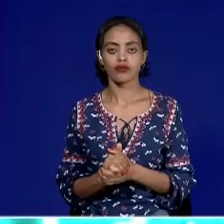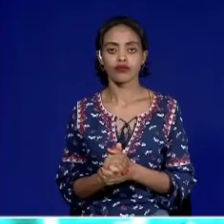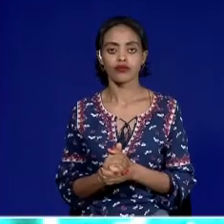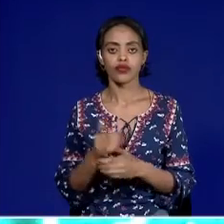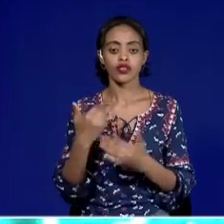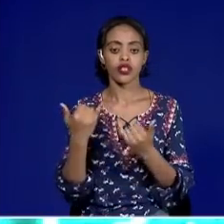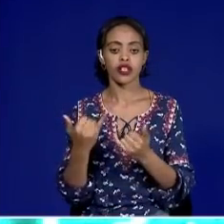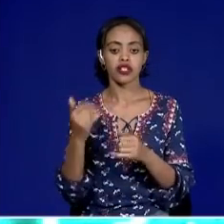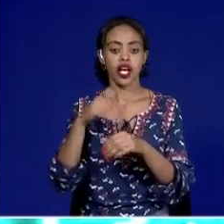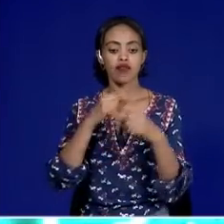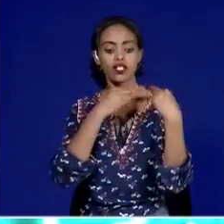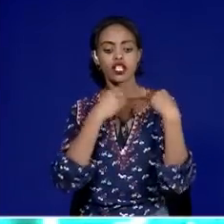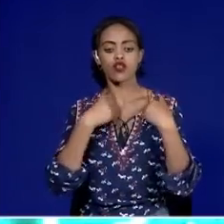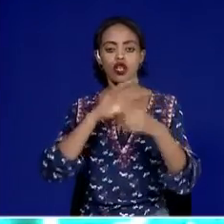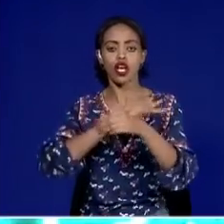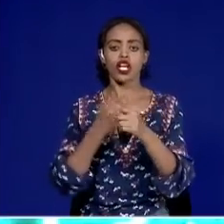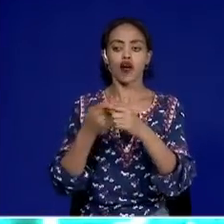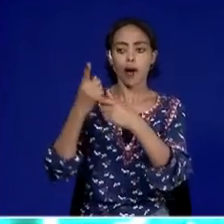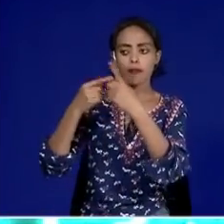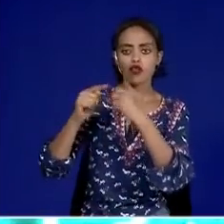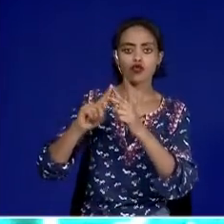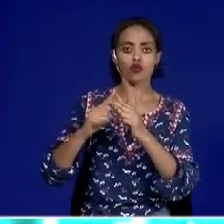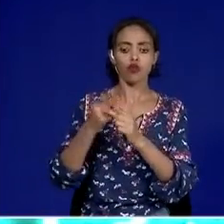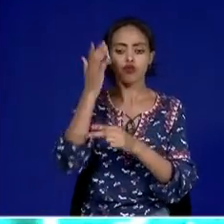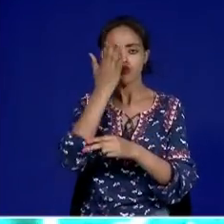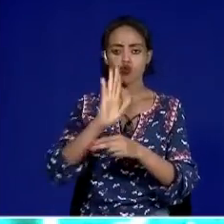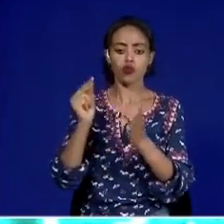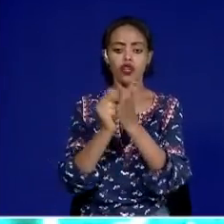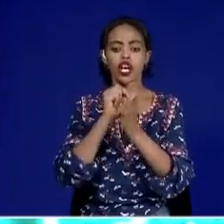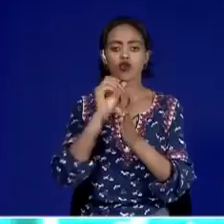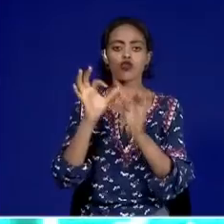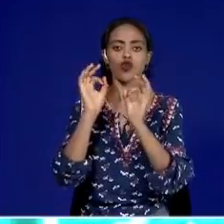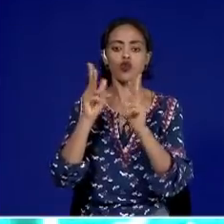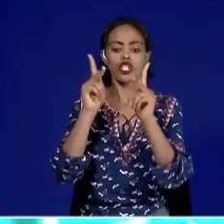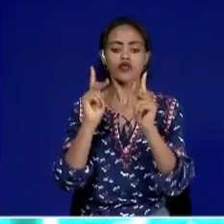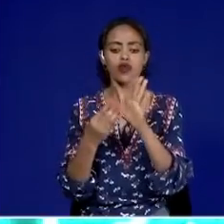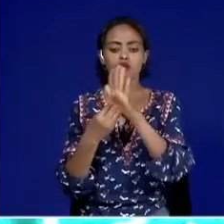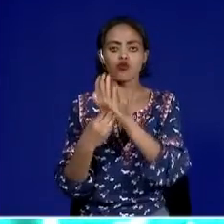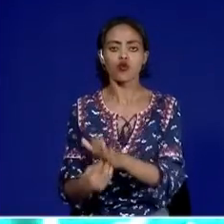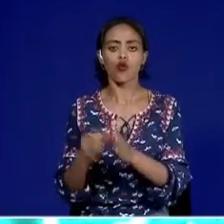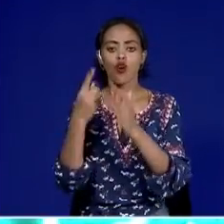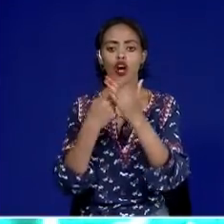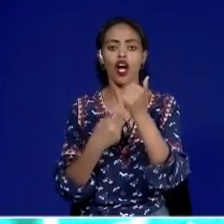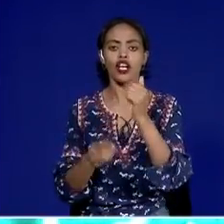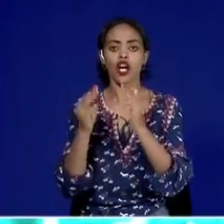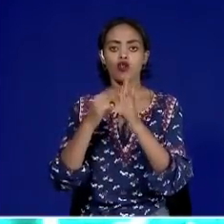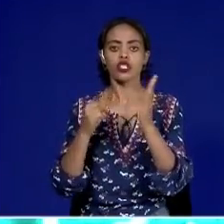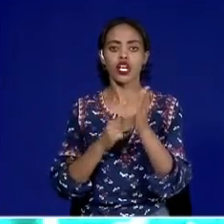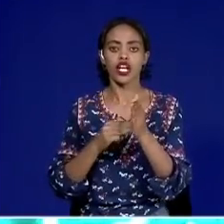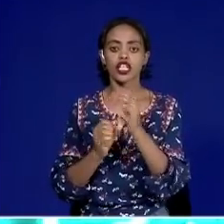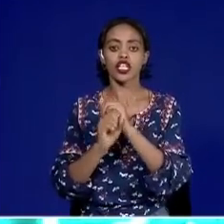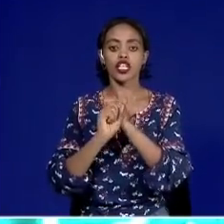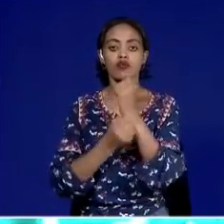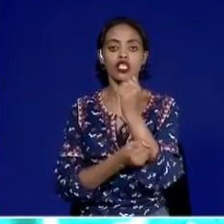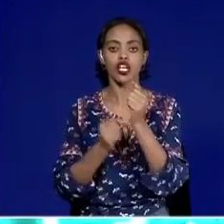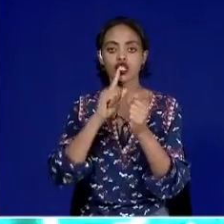እቲ ሕዚ ኣብ ስልጣን ዘሎ ሓይሊ ካብ መፃፀኡ ጀሚሩ ፍፁም ሕጋውነት ዘይብሉን ህዝብታት ብምጭቋን ኣህዳዊ ስርዓት ክምስረት